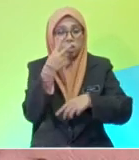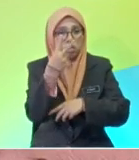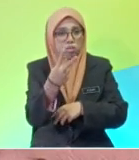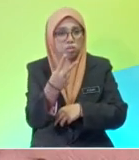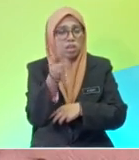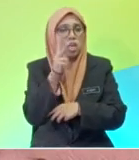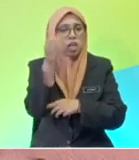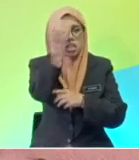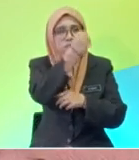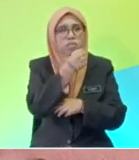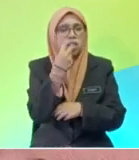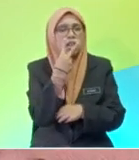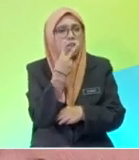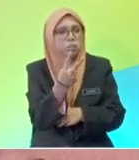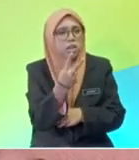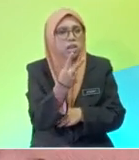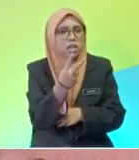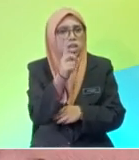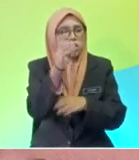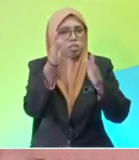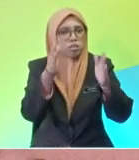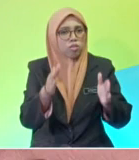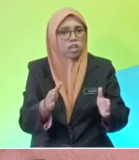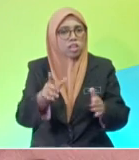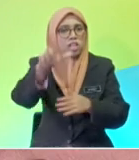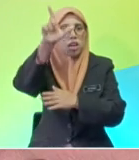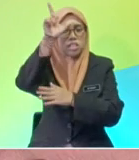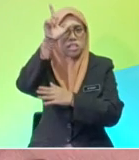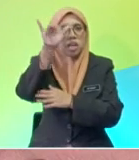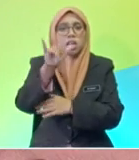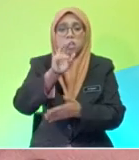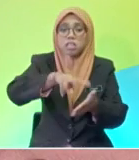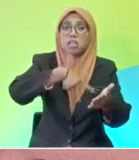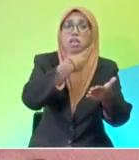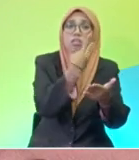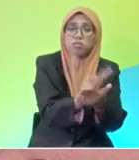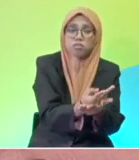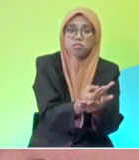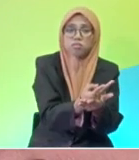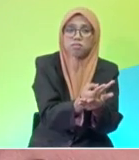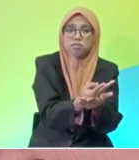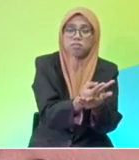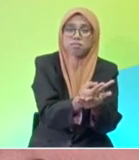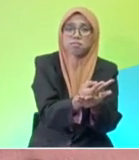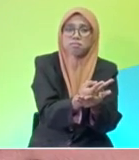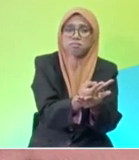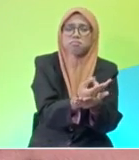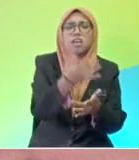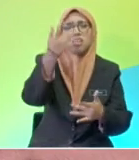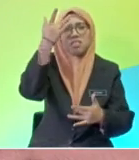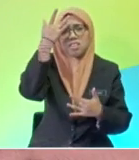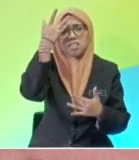seorang lelaki yang telah terjatuh Oh jatuh sakit